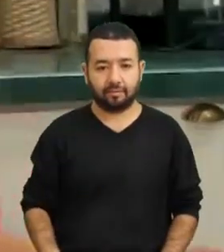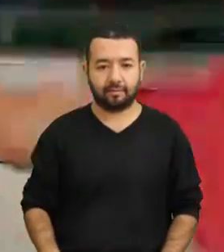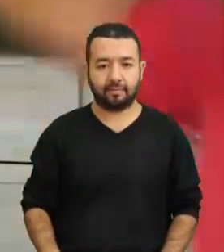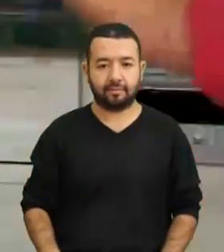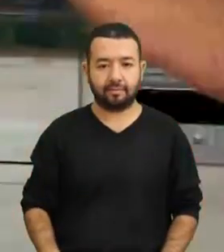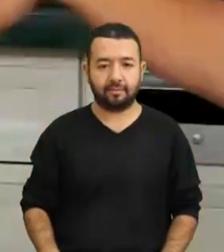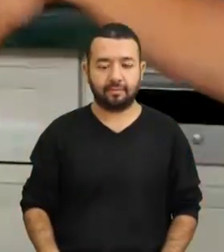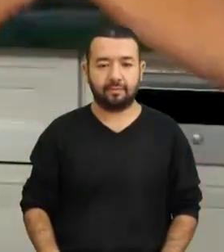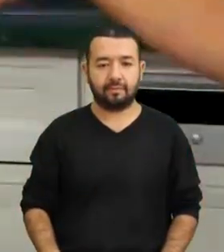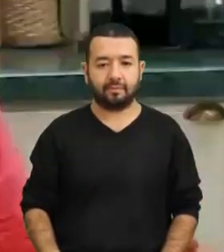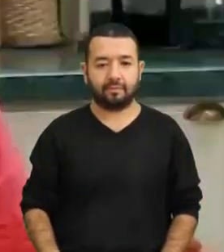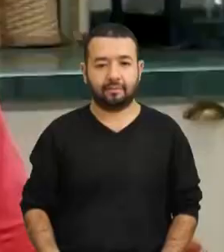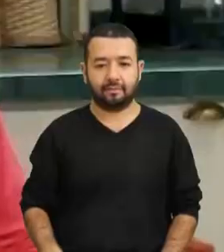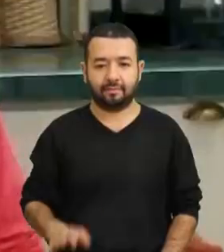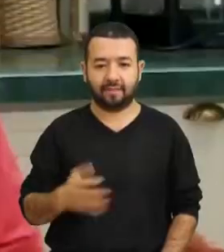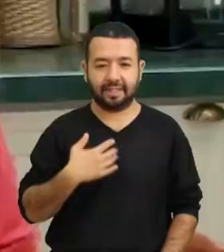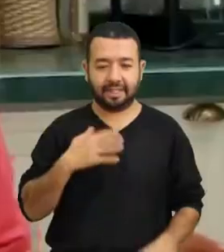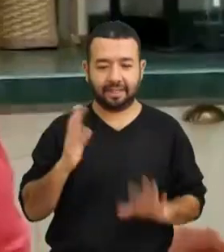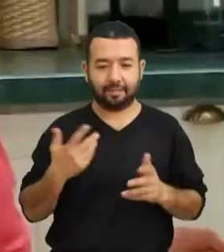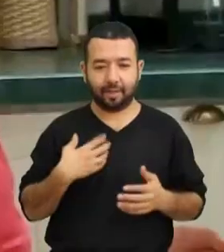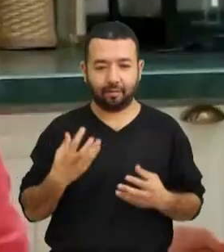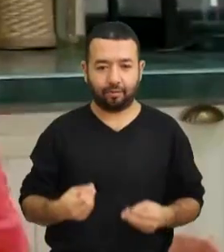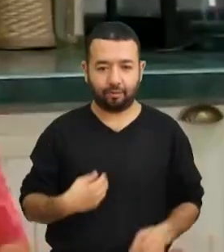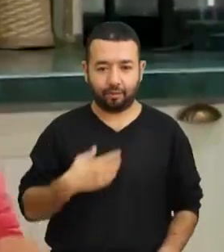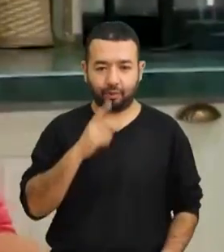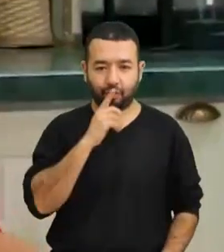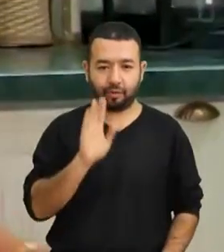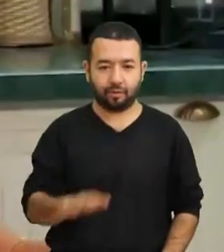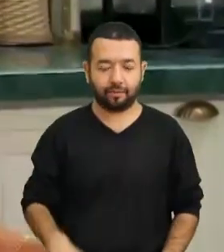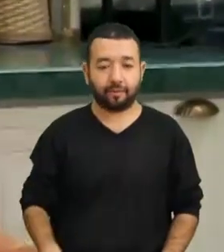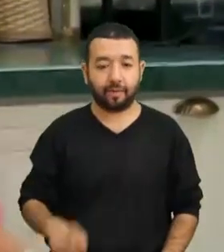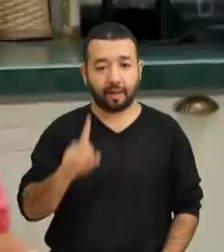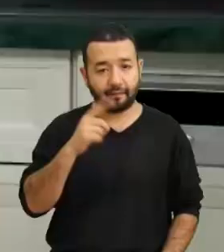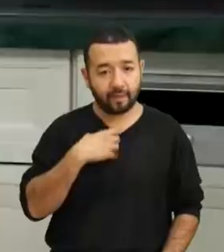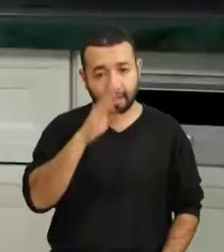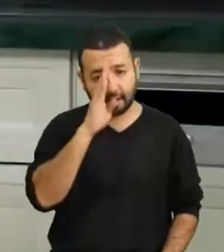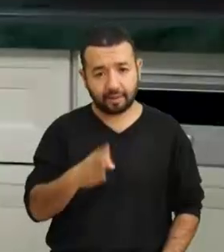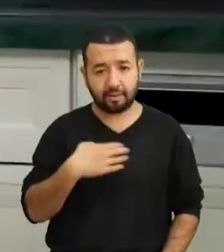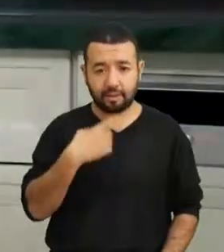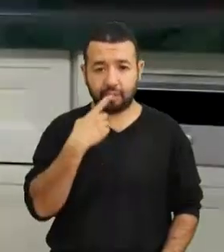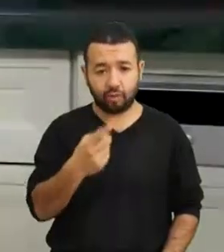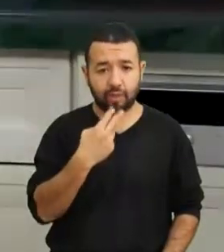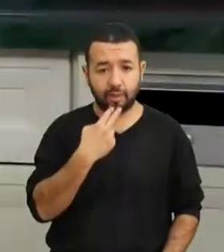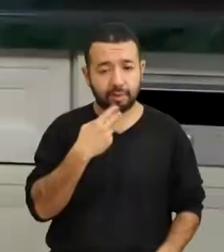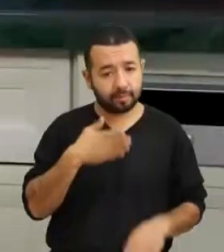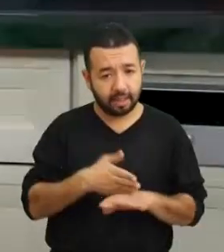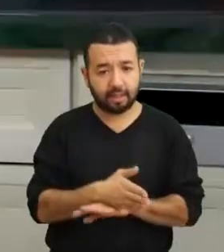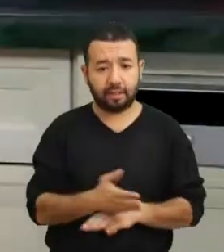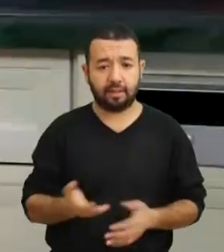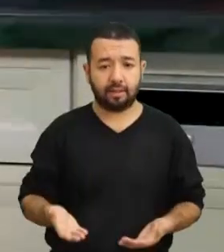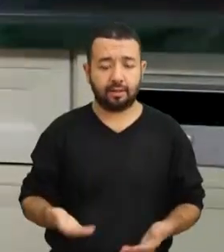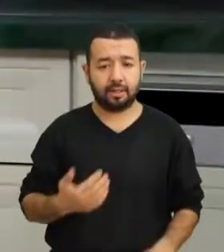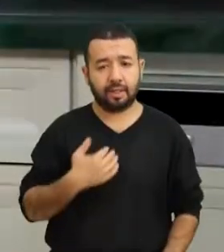lan, abartma lan, şımarıcım ha. Vallahi ciddi söylüyorum kızım. Gerçekten. Yani